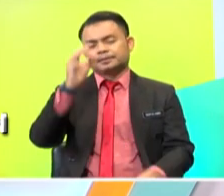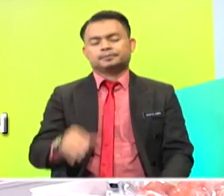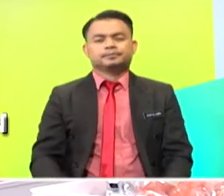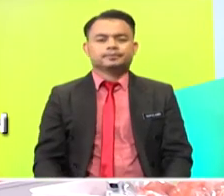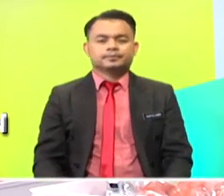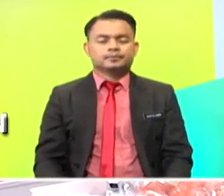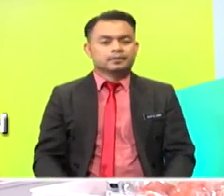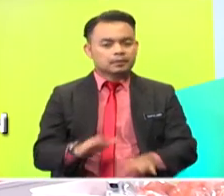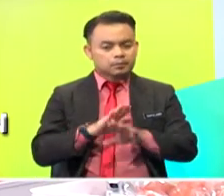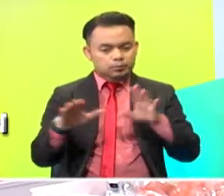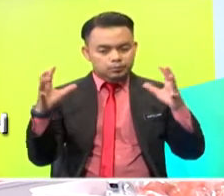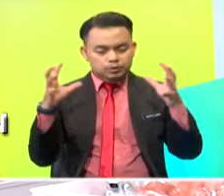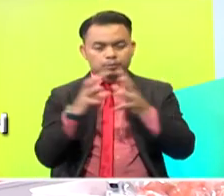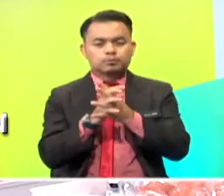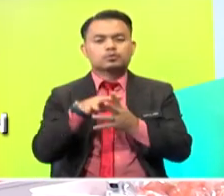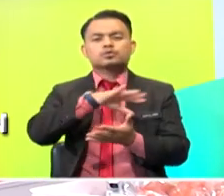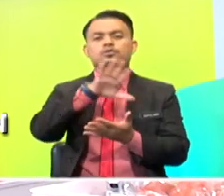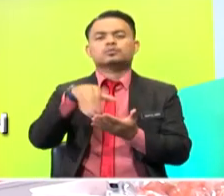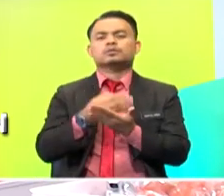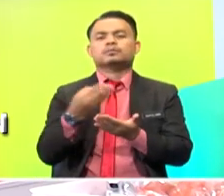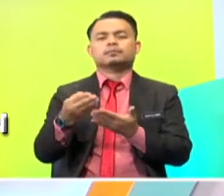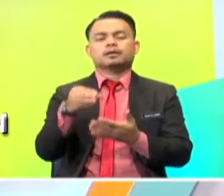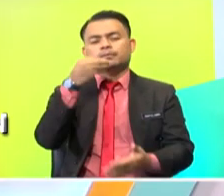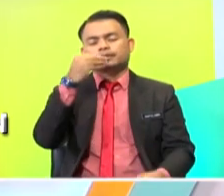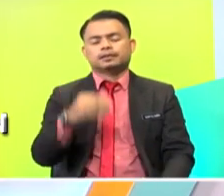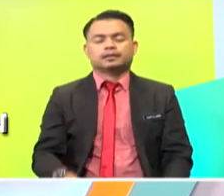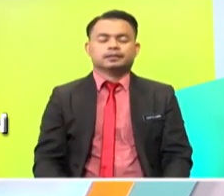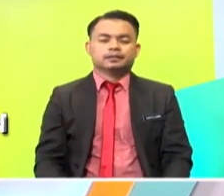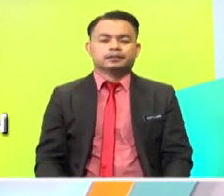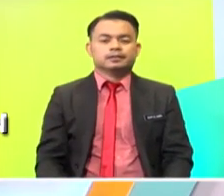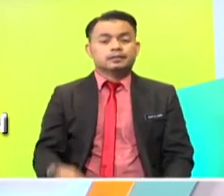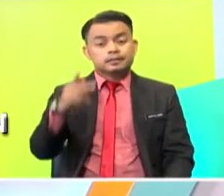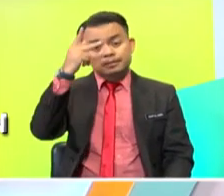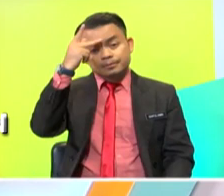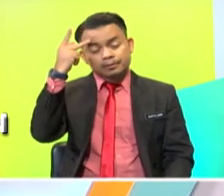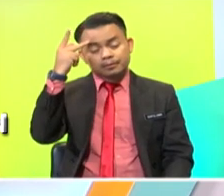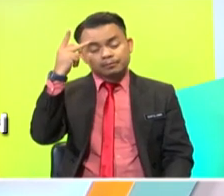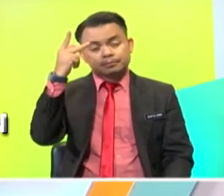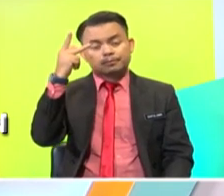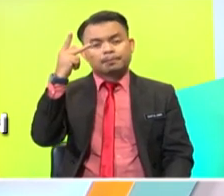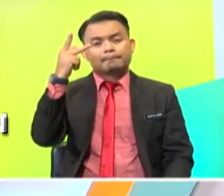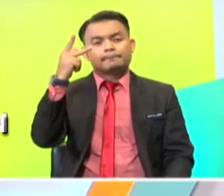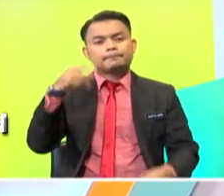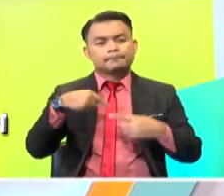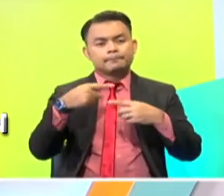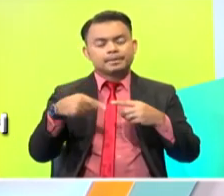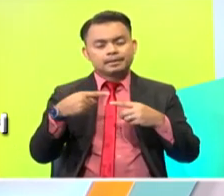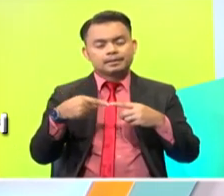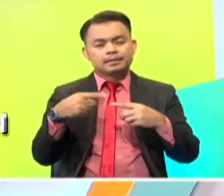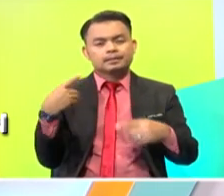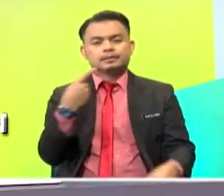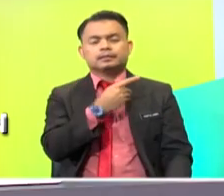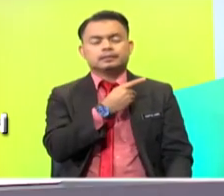Berani tak boleh campur ya setiap bahan makanan tersebut Jeng sebab ah bila kita mengasingkan bawang